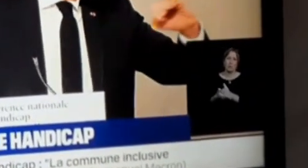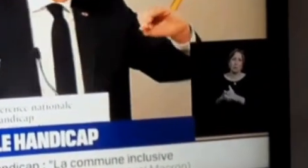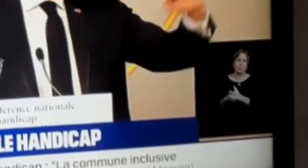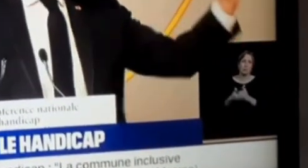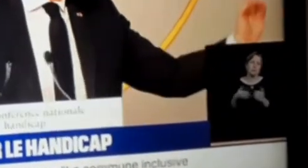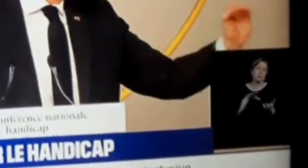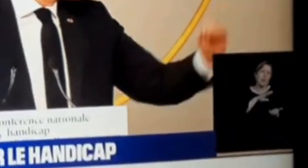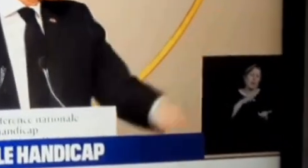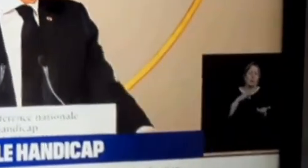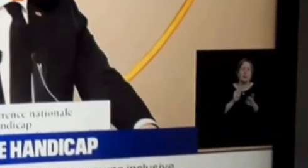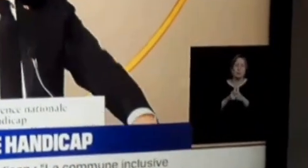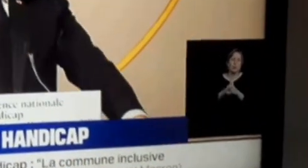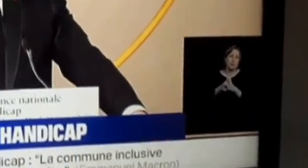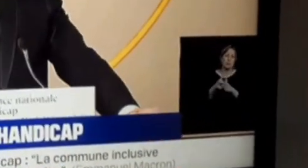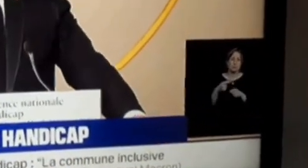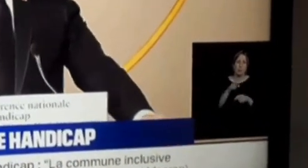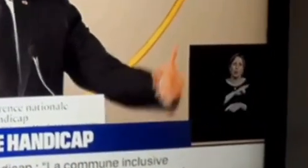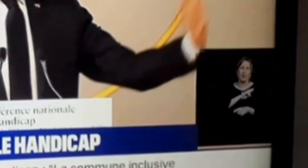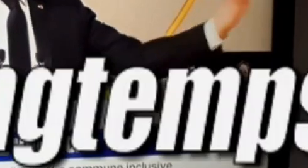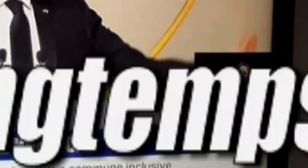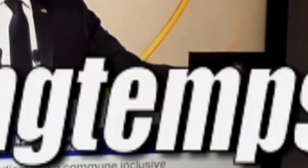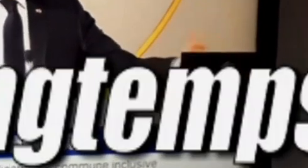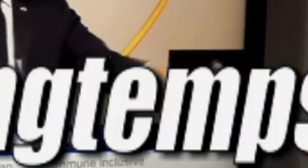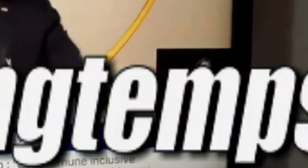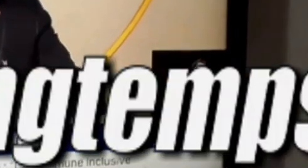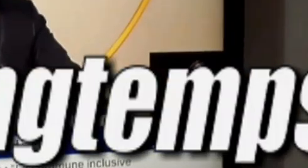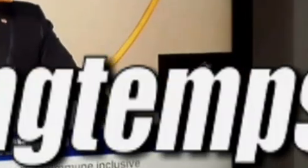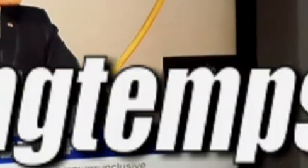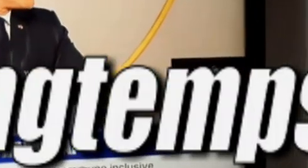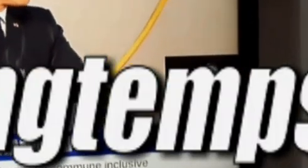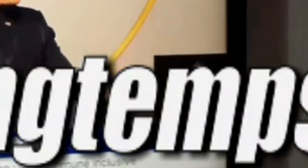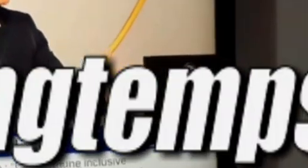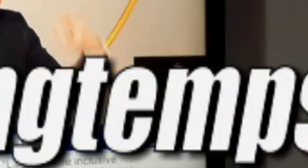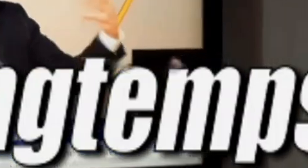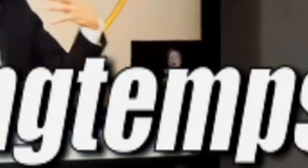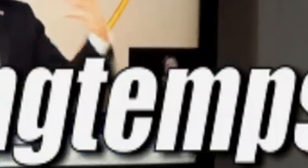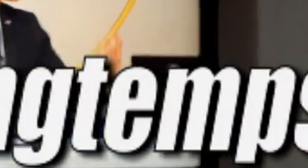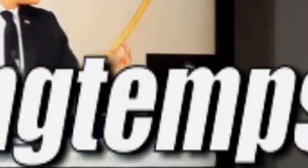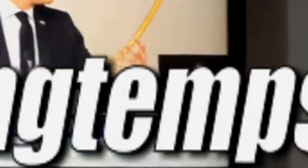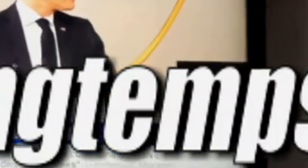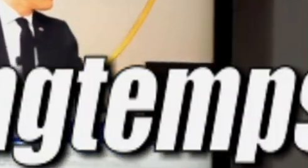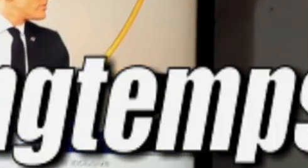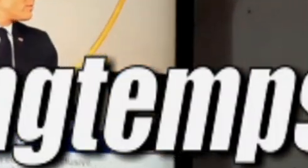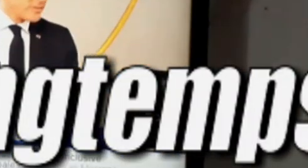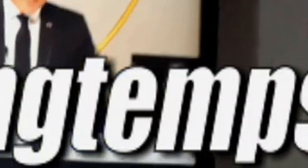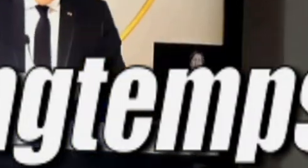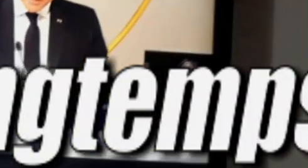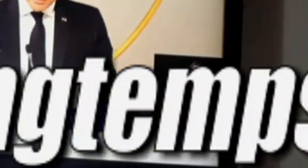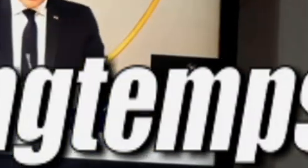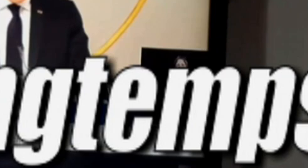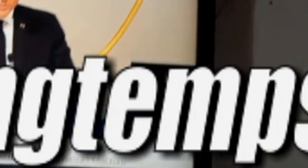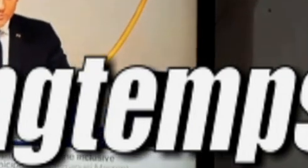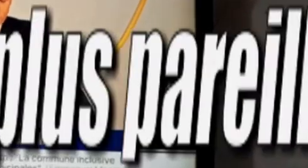dispositif de retraite progressif. Je ne veux pas préempter les votes à venir, mais je veux dire que je souscris très profondément à